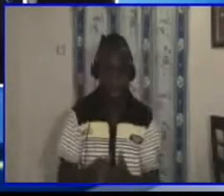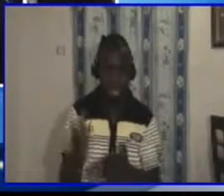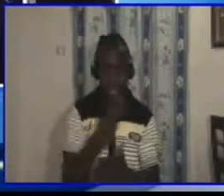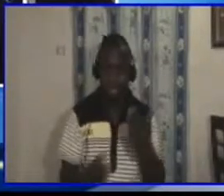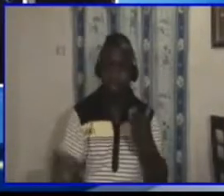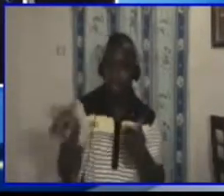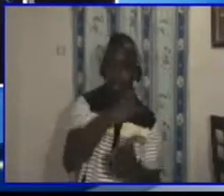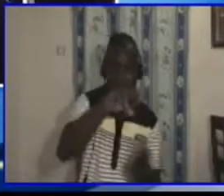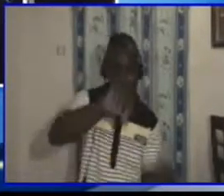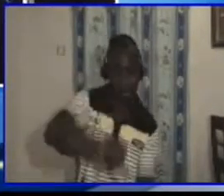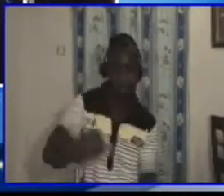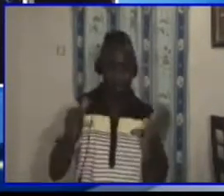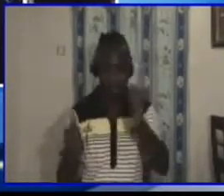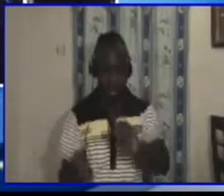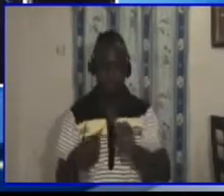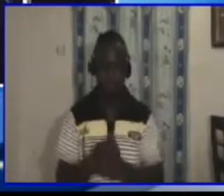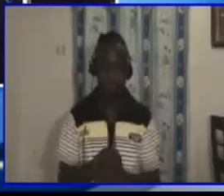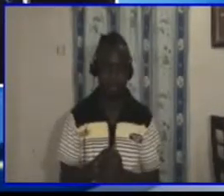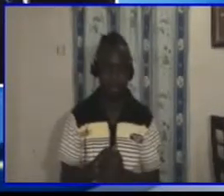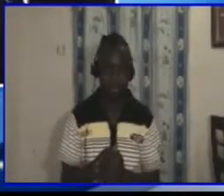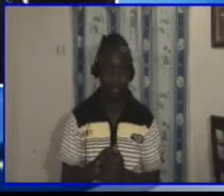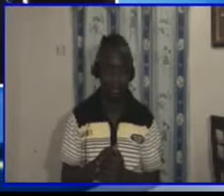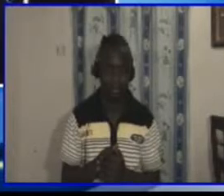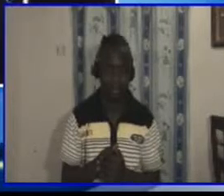come siete stati battezzati